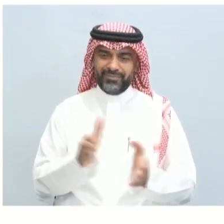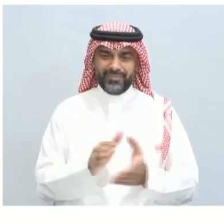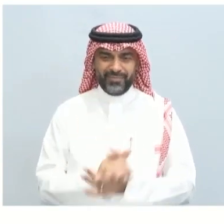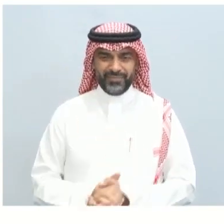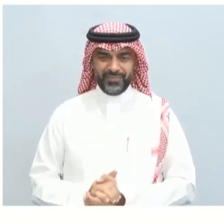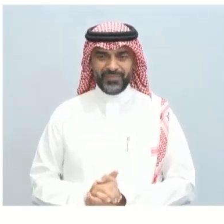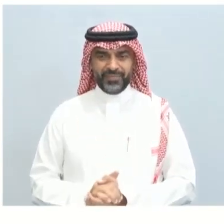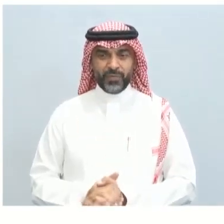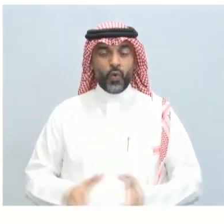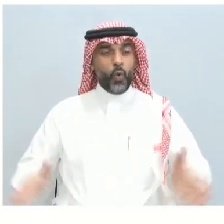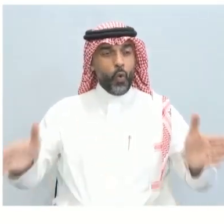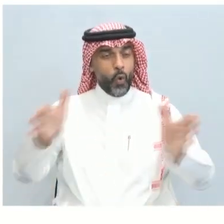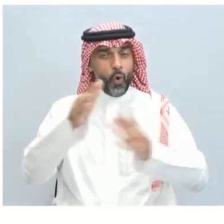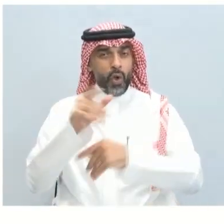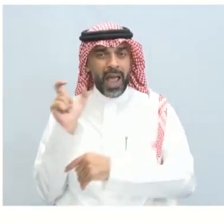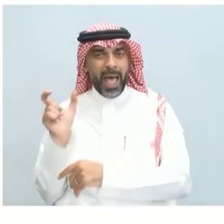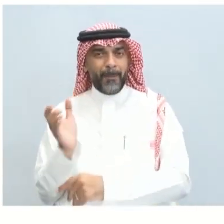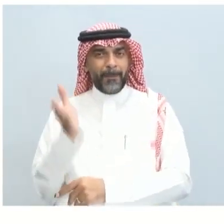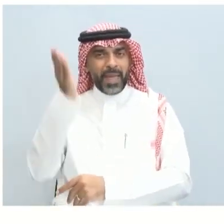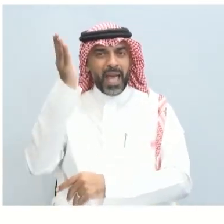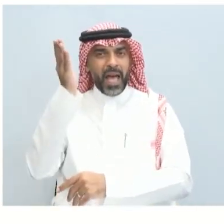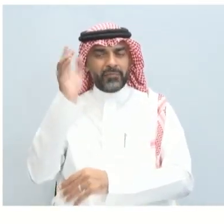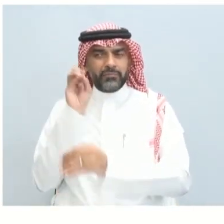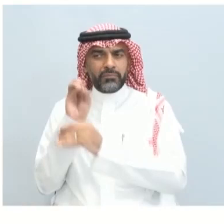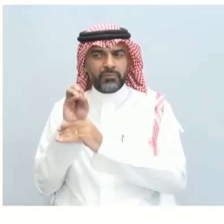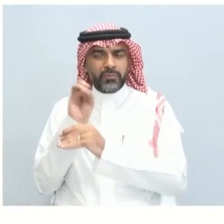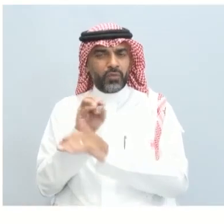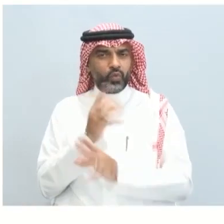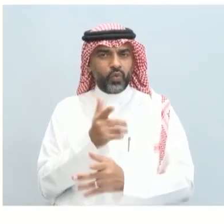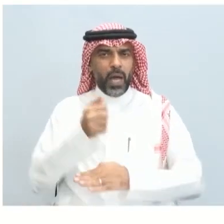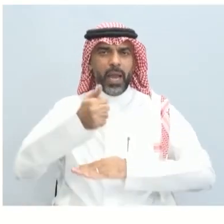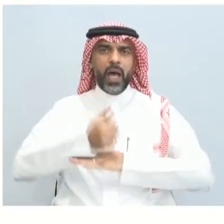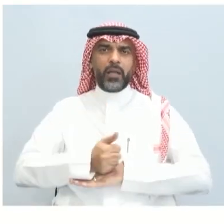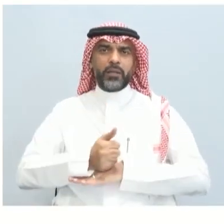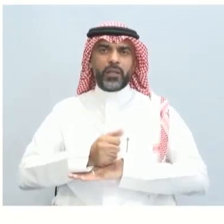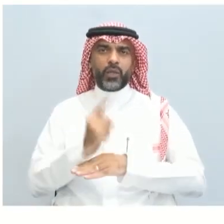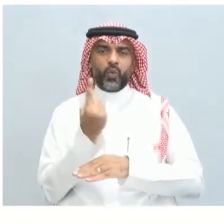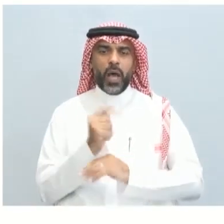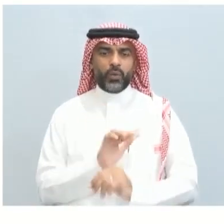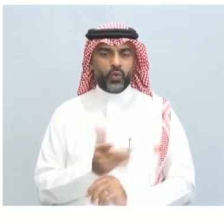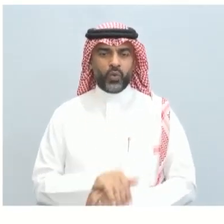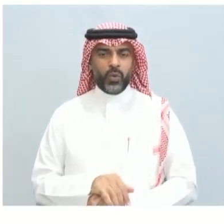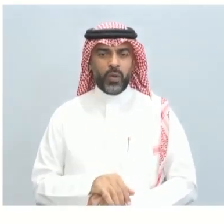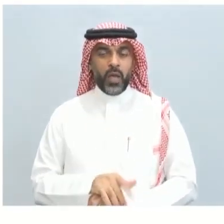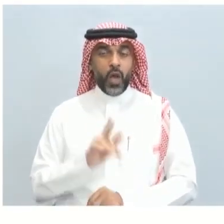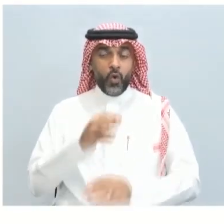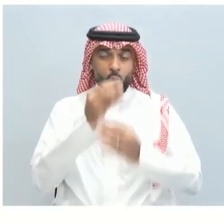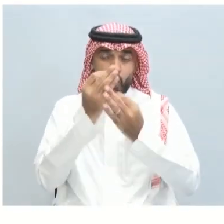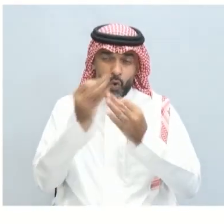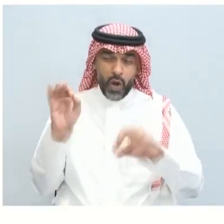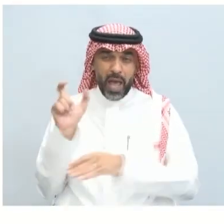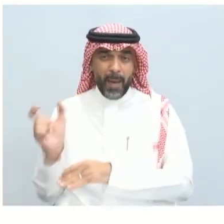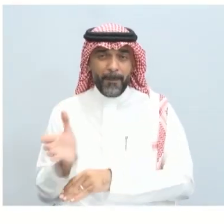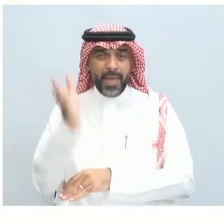كلهم للانبياء قامت دعوتهم على اسس متفقه وهي ان جميع الانبياء